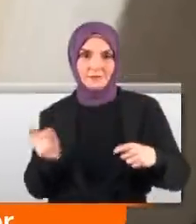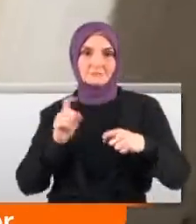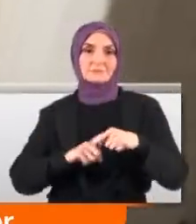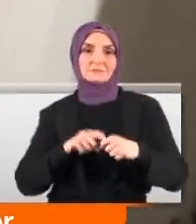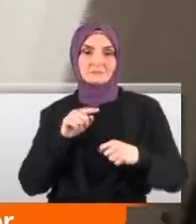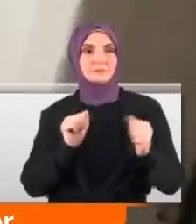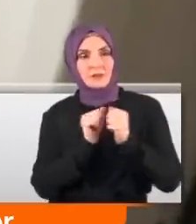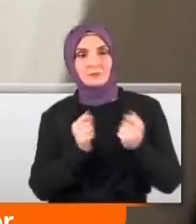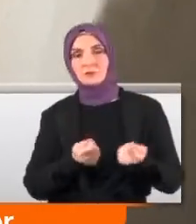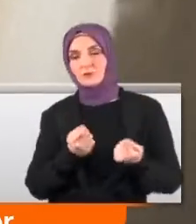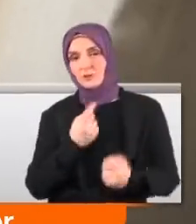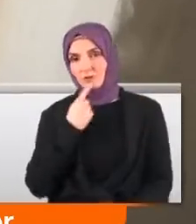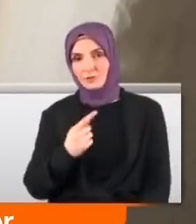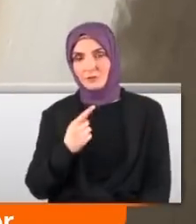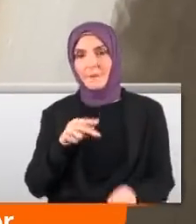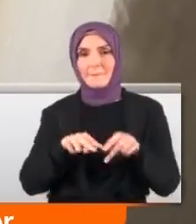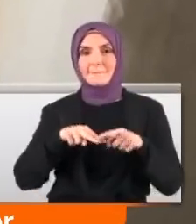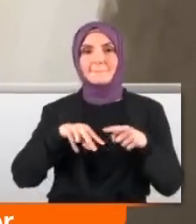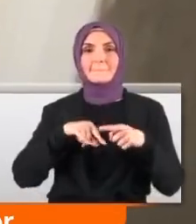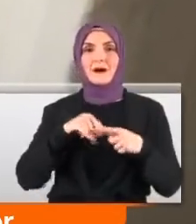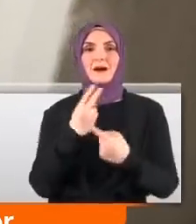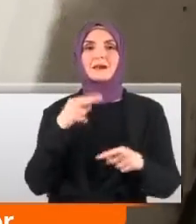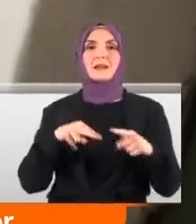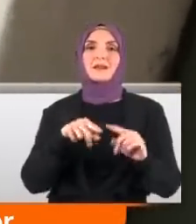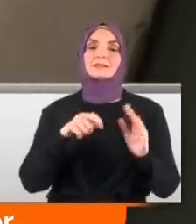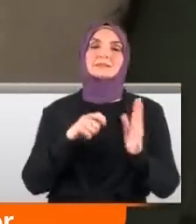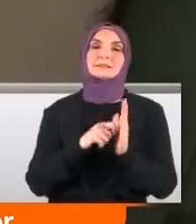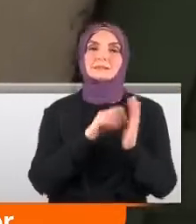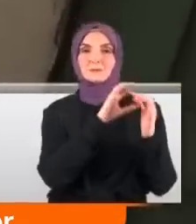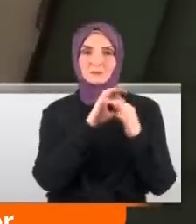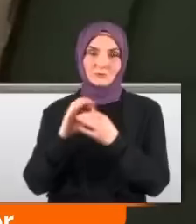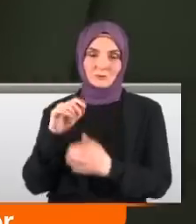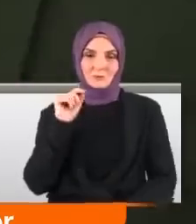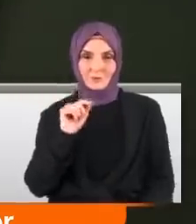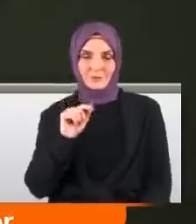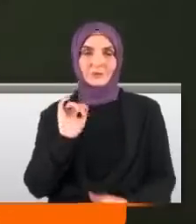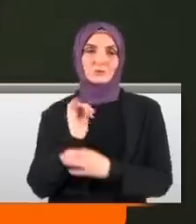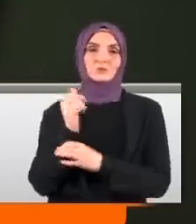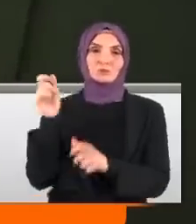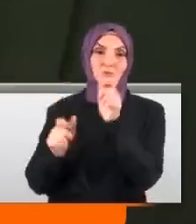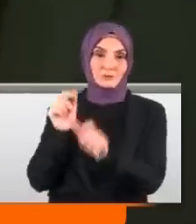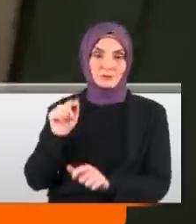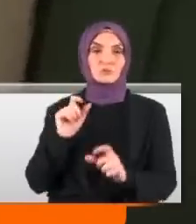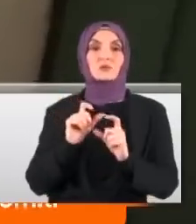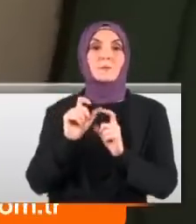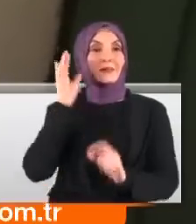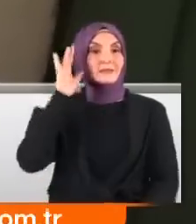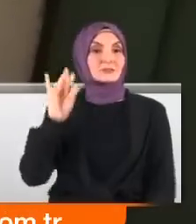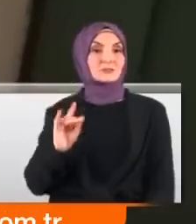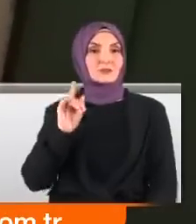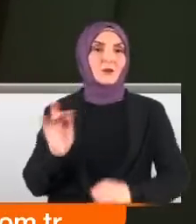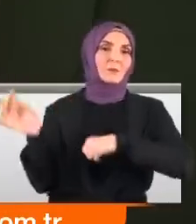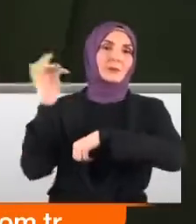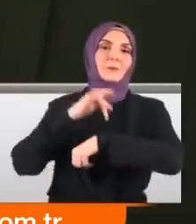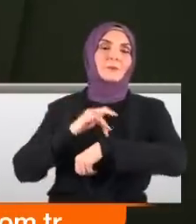çalışıyoruz. Mahya ustaları Süleymaniye Camii'nde minarenin en yüksek noktasında çalışmaya başladılar. Biz de minareye çıkacağız.